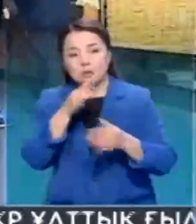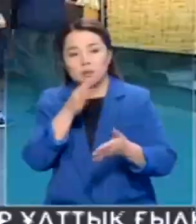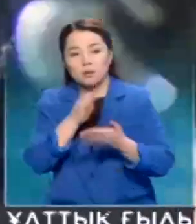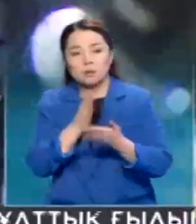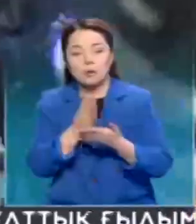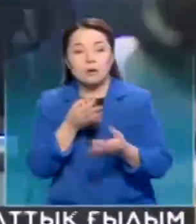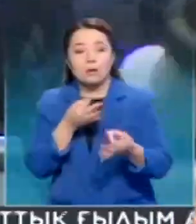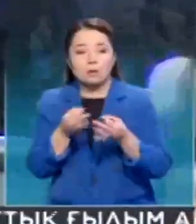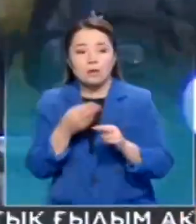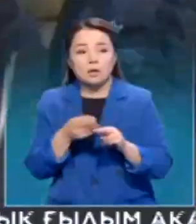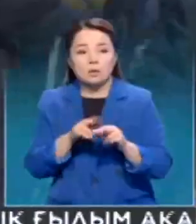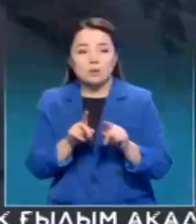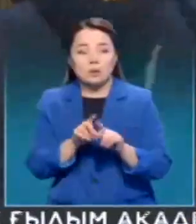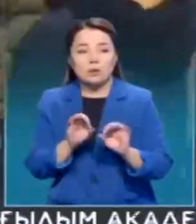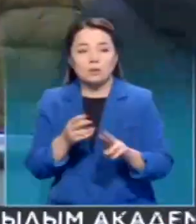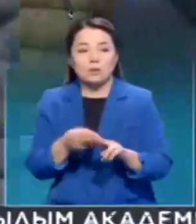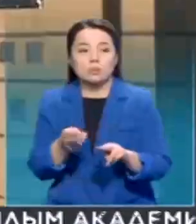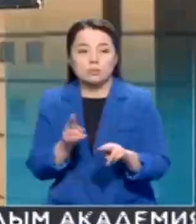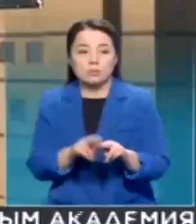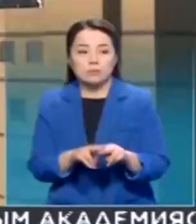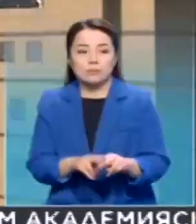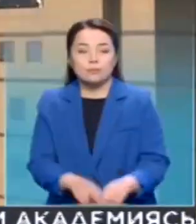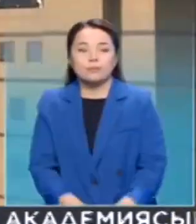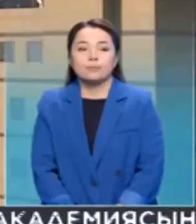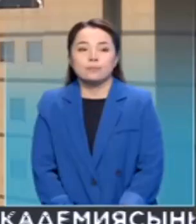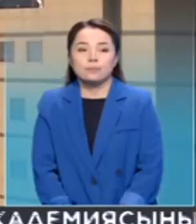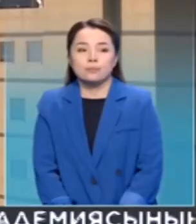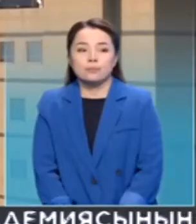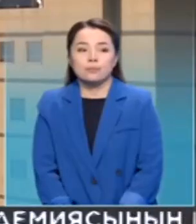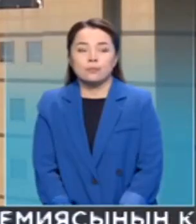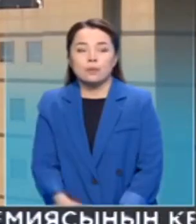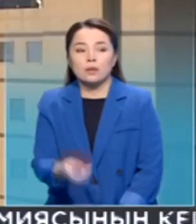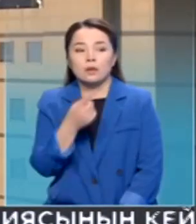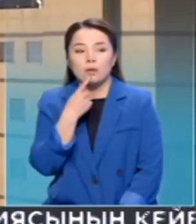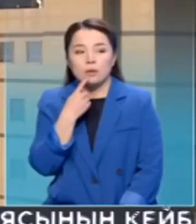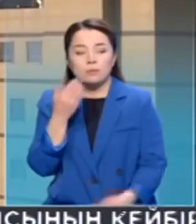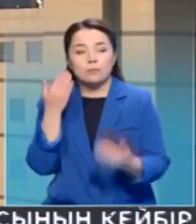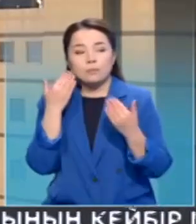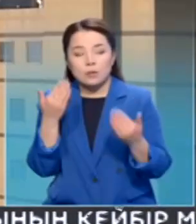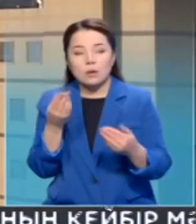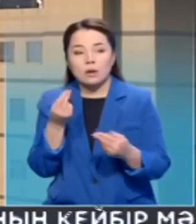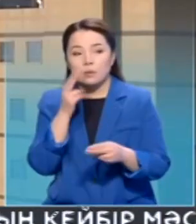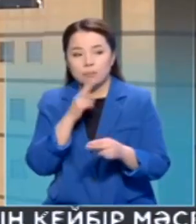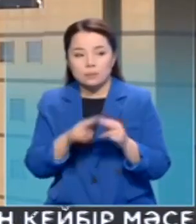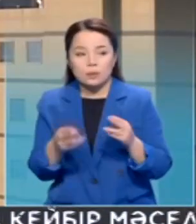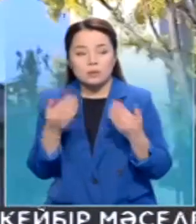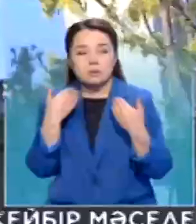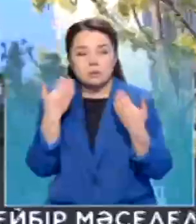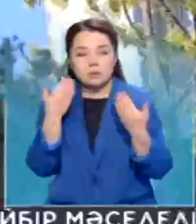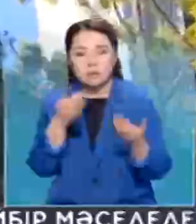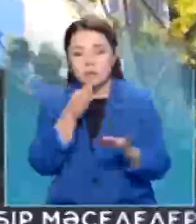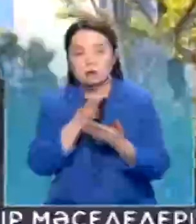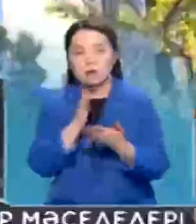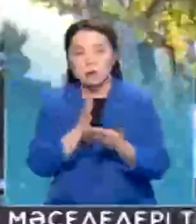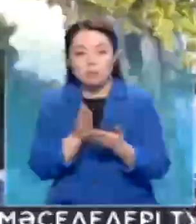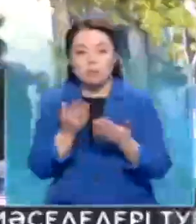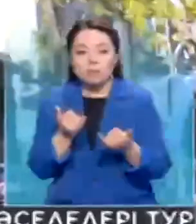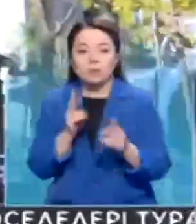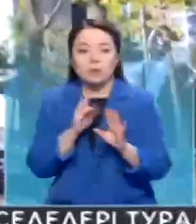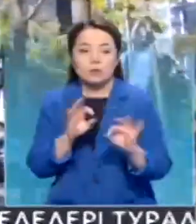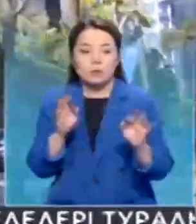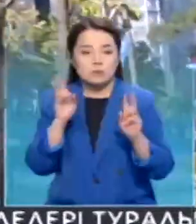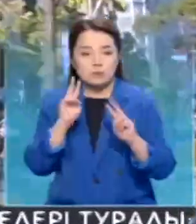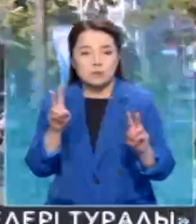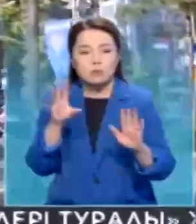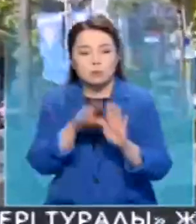рет сөйлескенде айтқаны мынау. Тіл білмеймін деді, ақшам таусылған дейді. Кімге айтарын білмеймін дейді. Сонымен бір жерде жатын